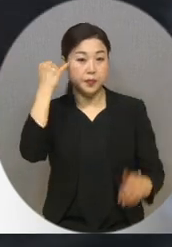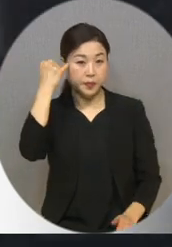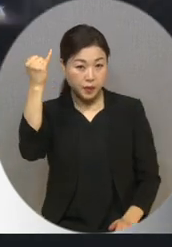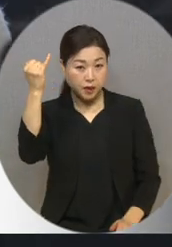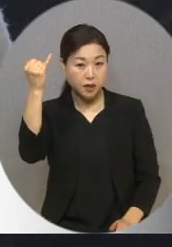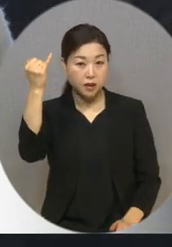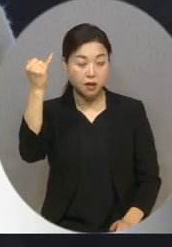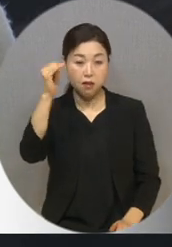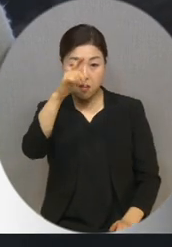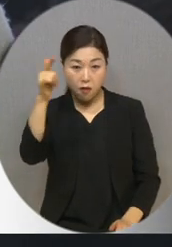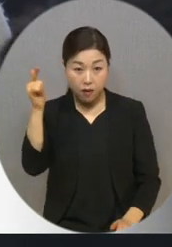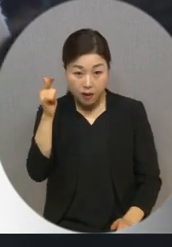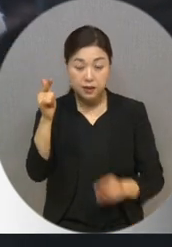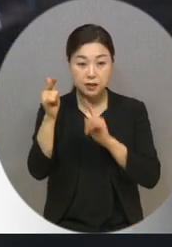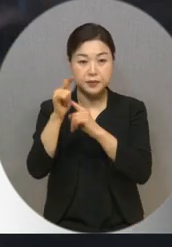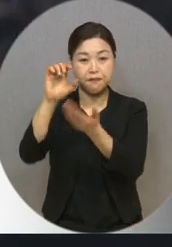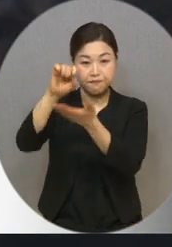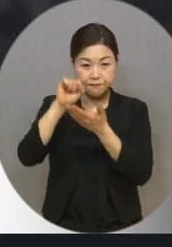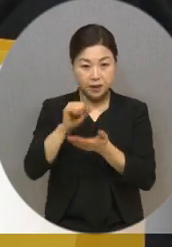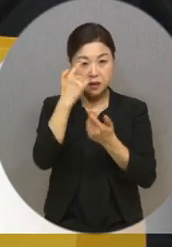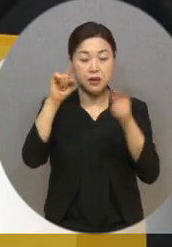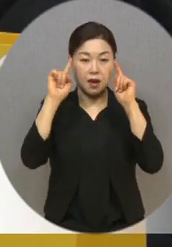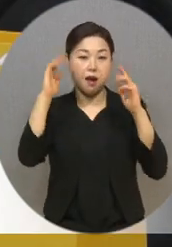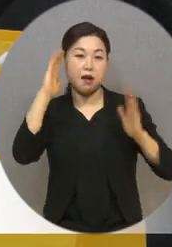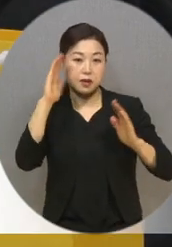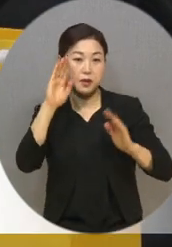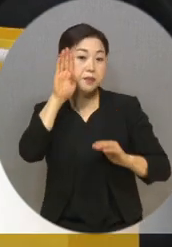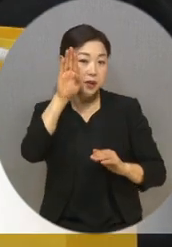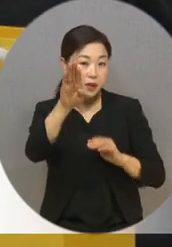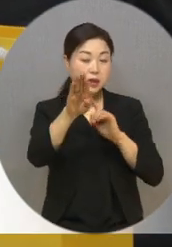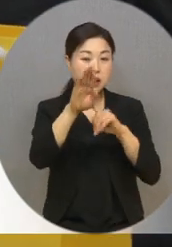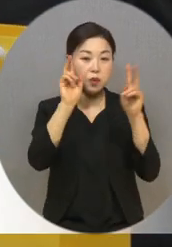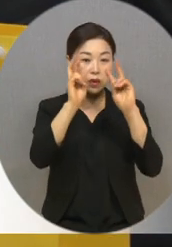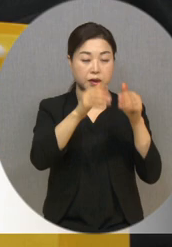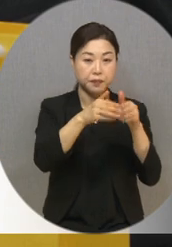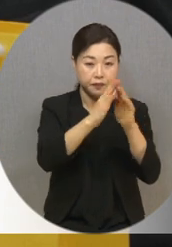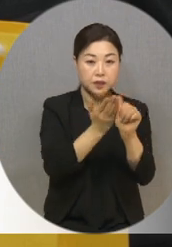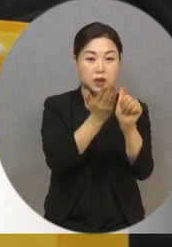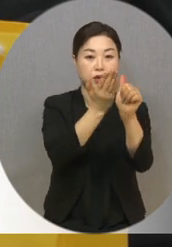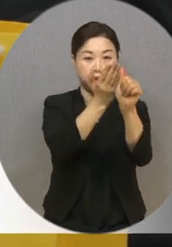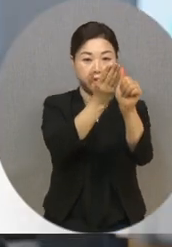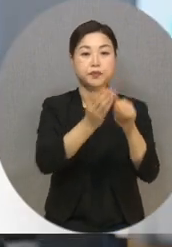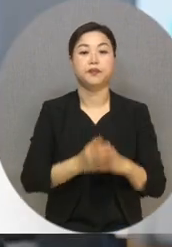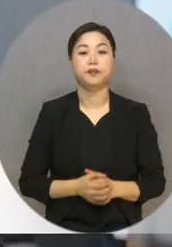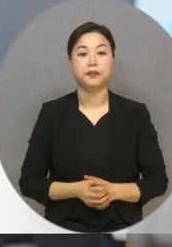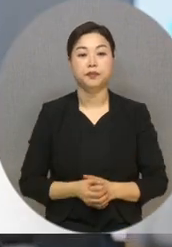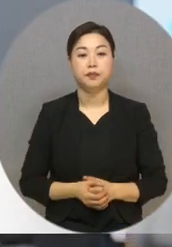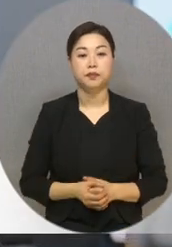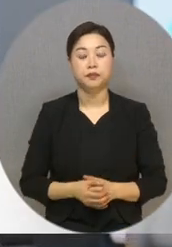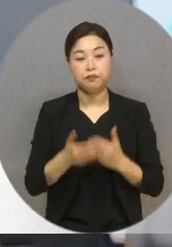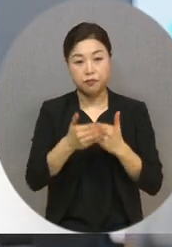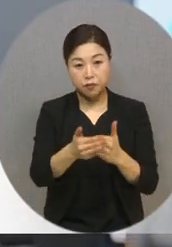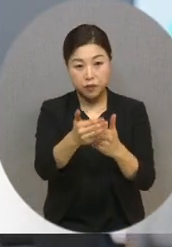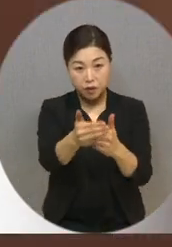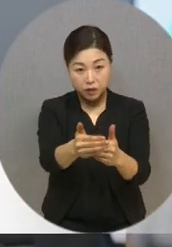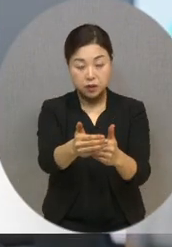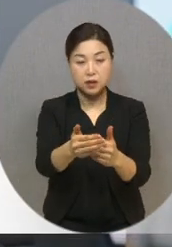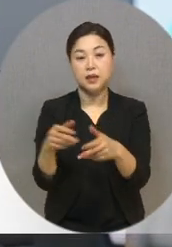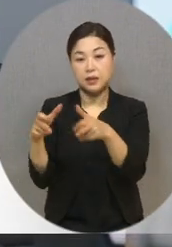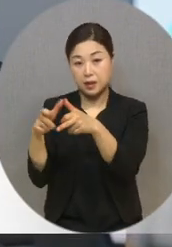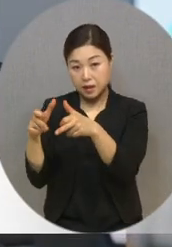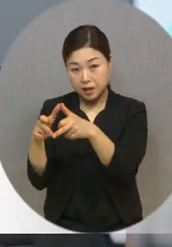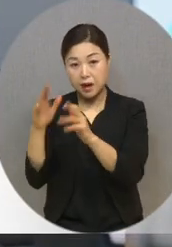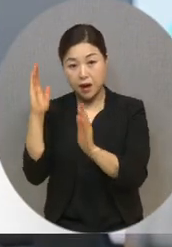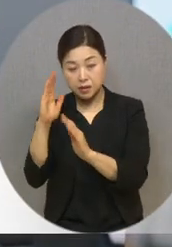아이템과 아이디어를 맞댄 대학생들의 미래 창업과 양성 과정을 위한 자리였습니다. 진행 과정은 반드시 장애